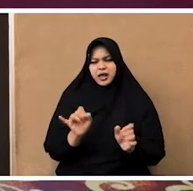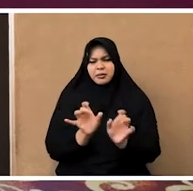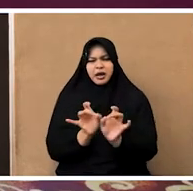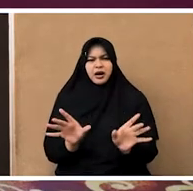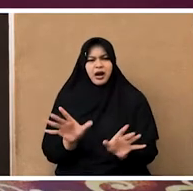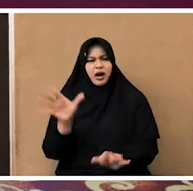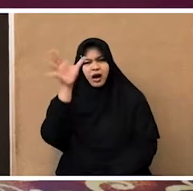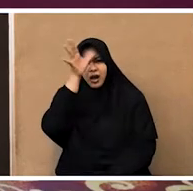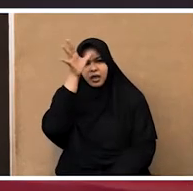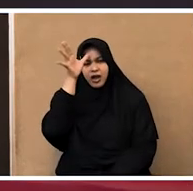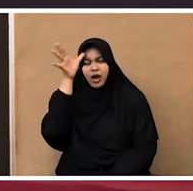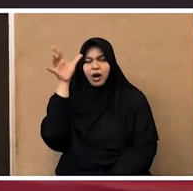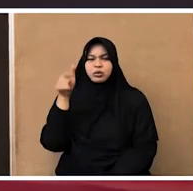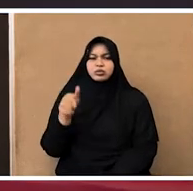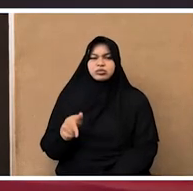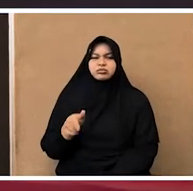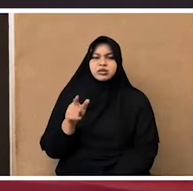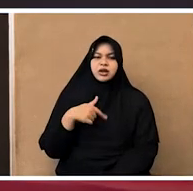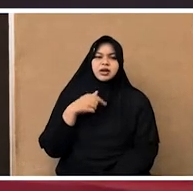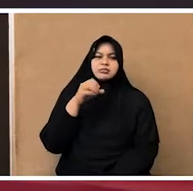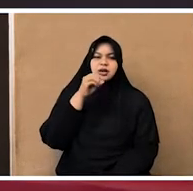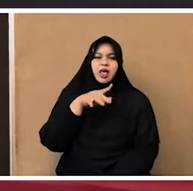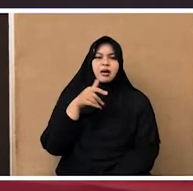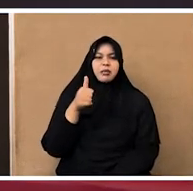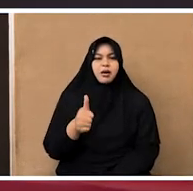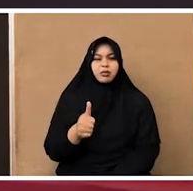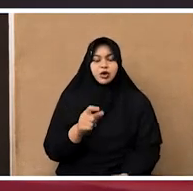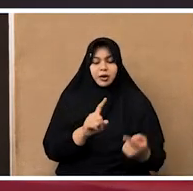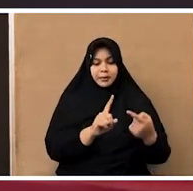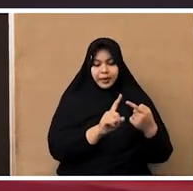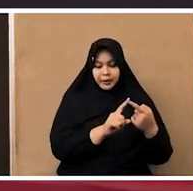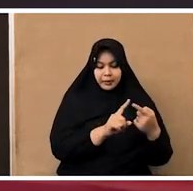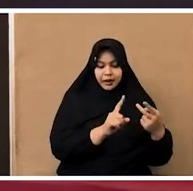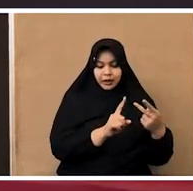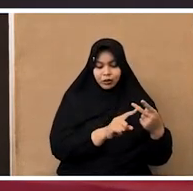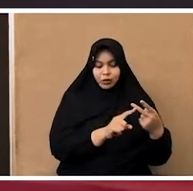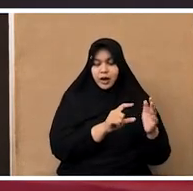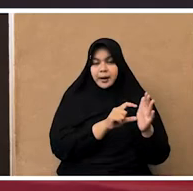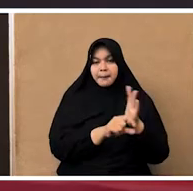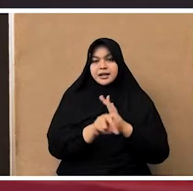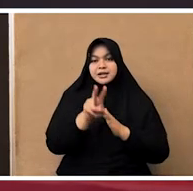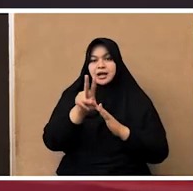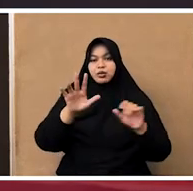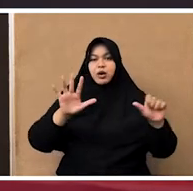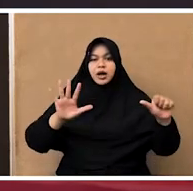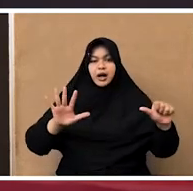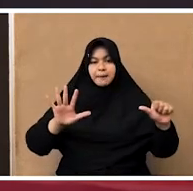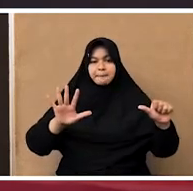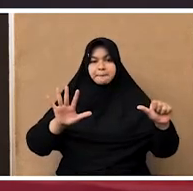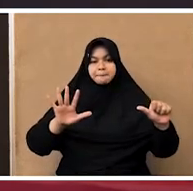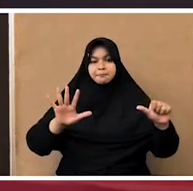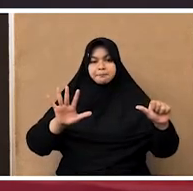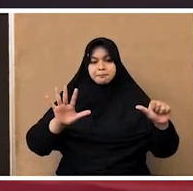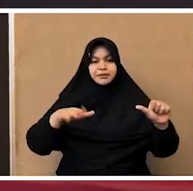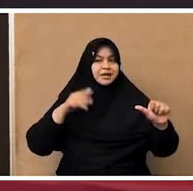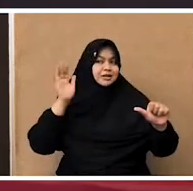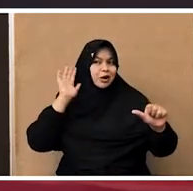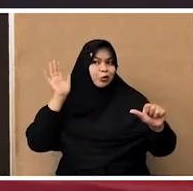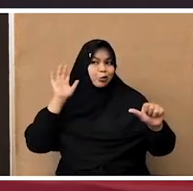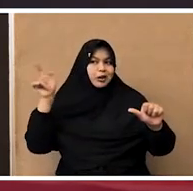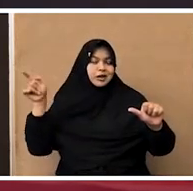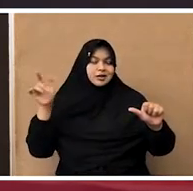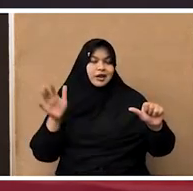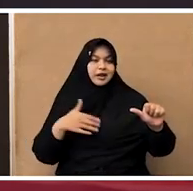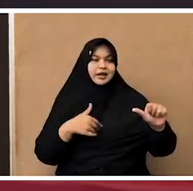itu yang pertama yang kedua yang pasal 26 saya gak telat Saya hanya nguping aja itu